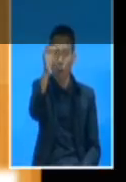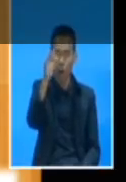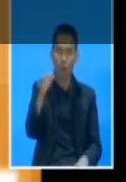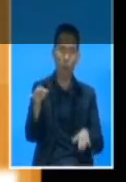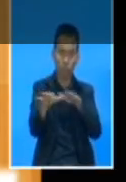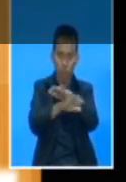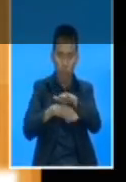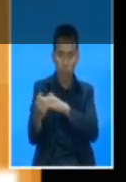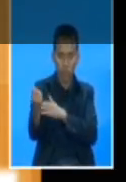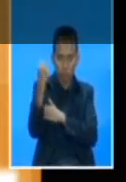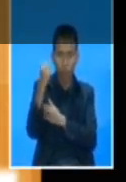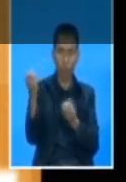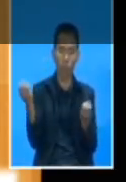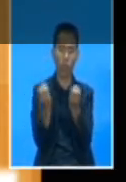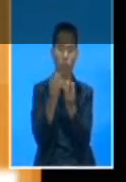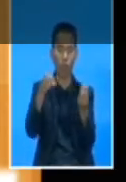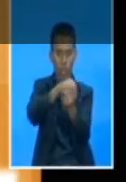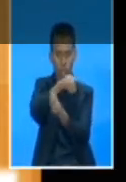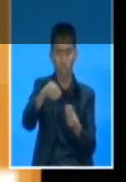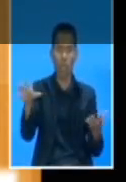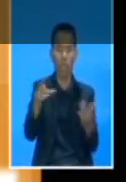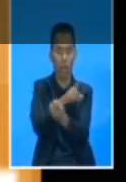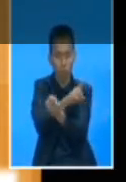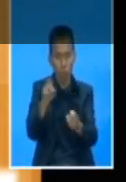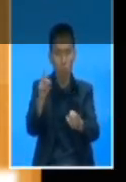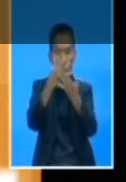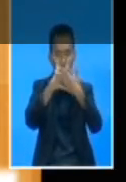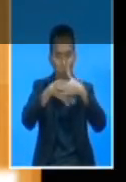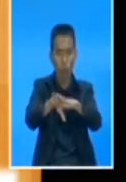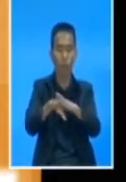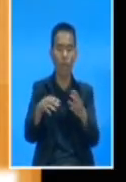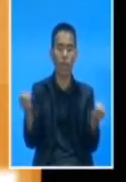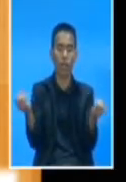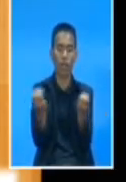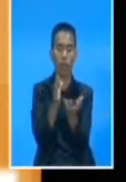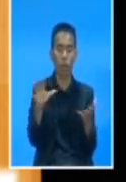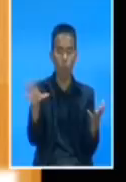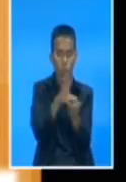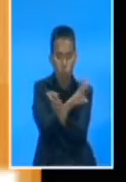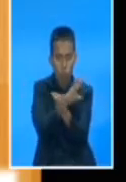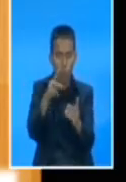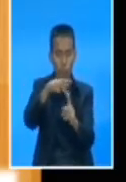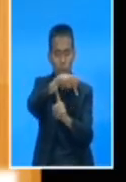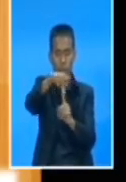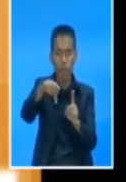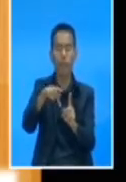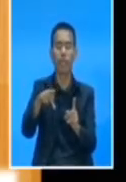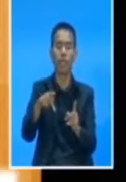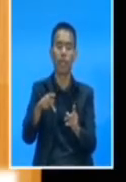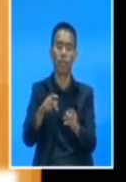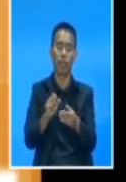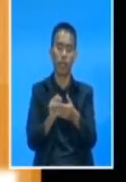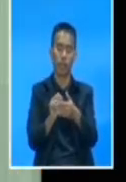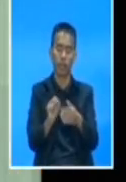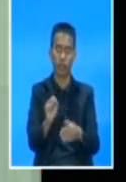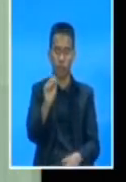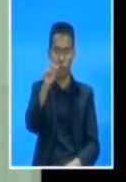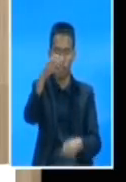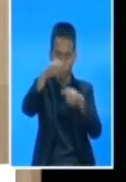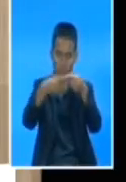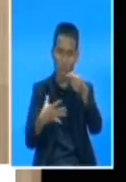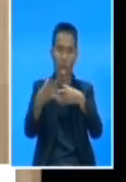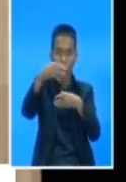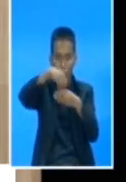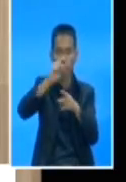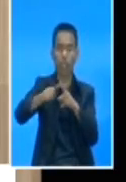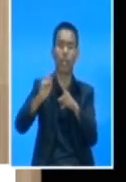บต่อเศรษฐกิจสังคมโดยรวมกระทบต่อขนบธรรมเนียมประเพณีศีลธรรมอันดีของประชาชนไปเขียนขึ้นมาจะเข้ามา